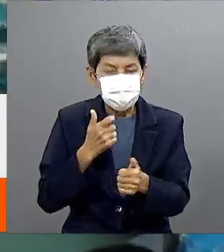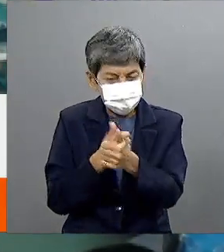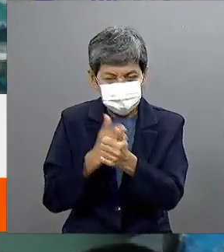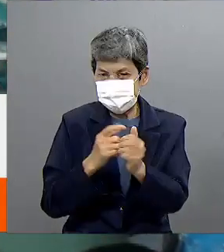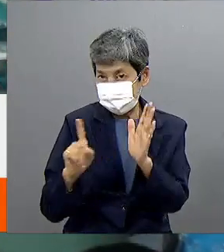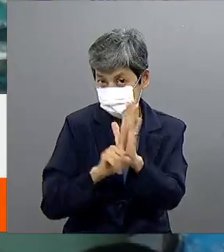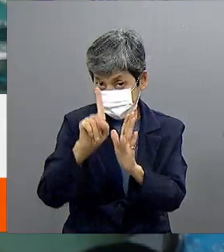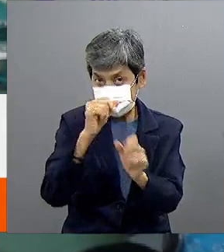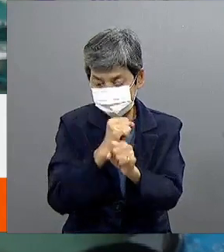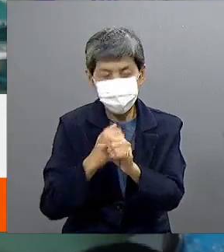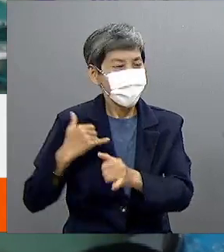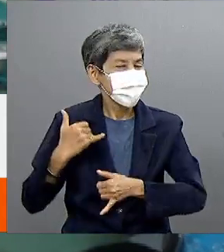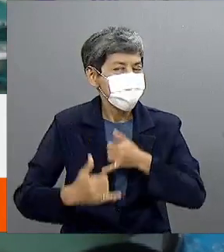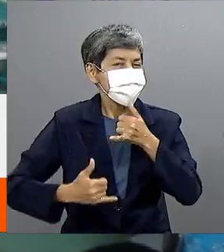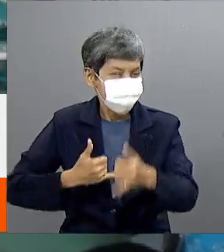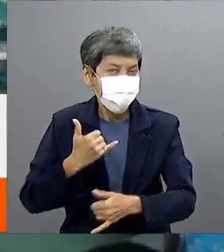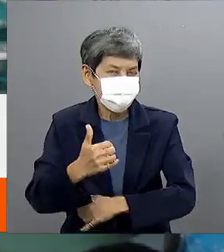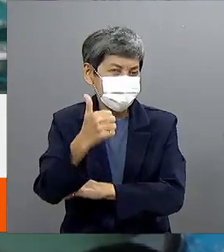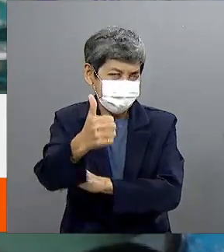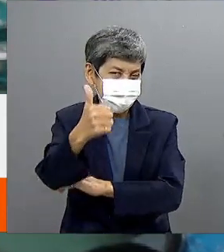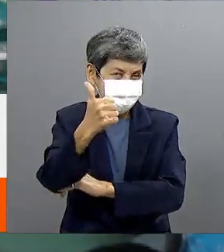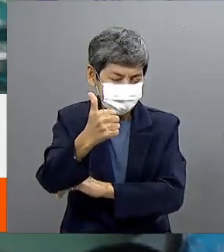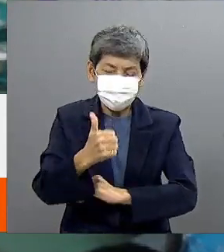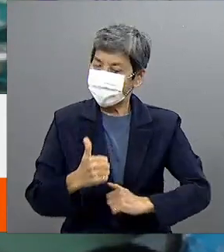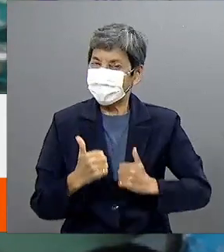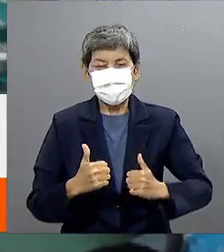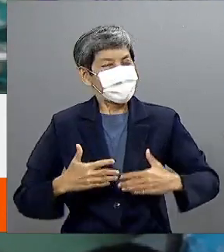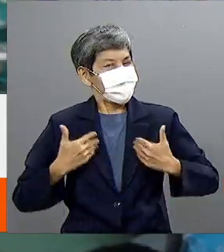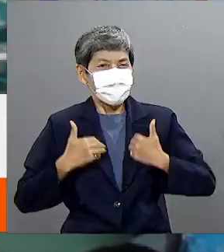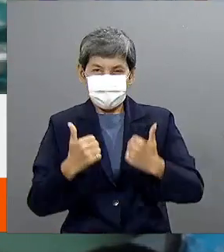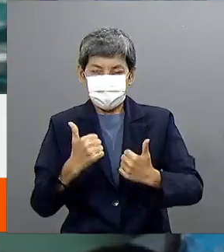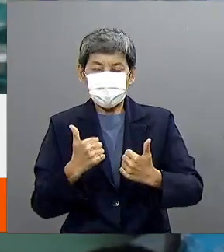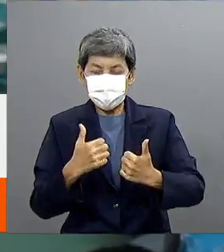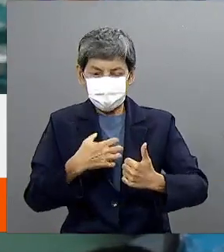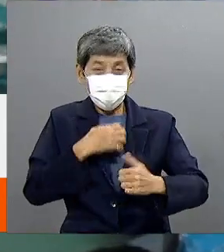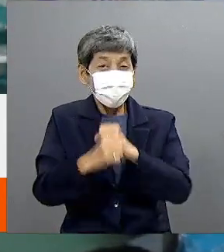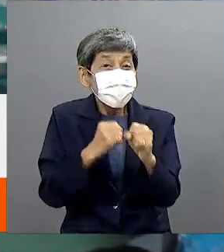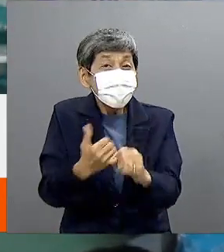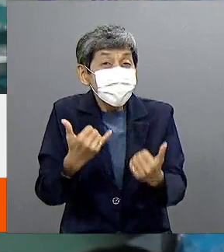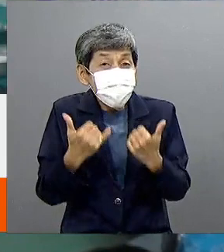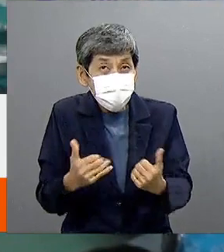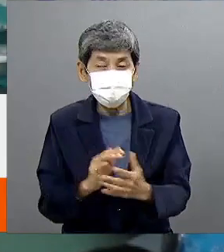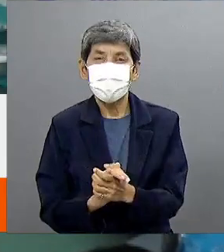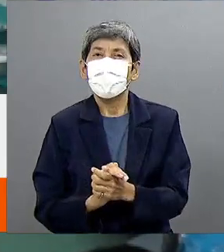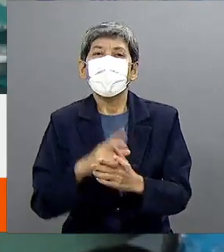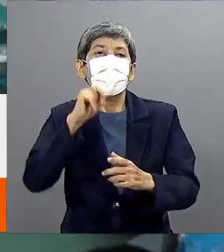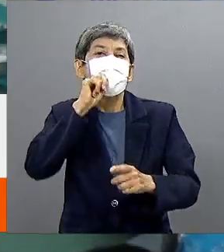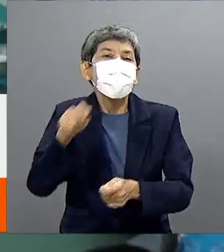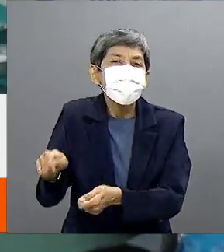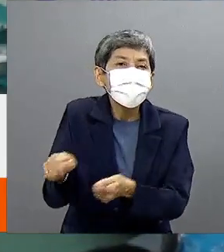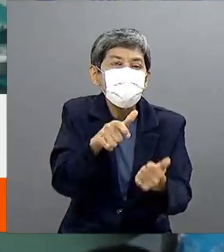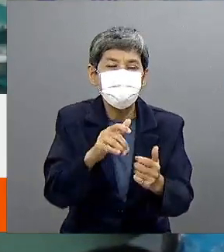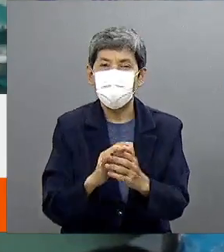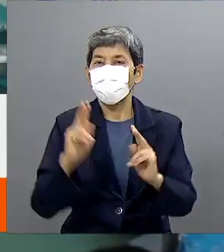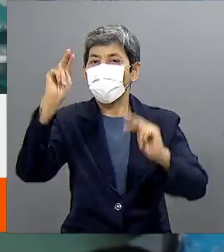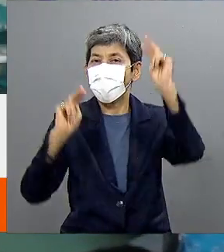างเนืองแน่นนะครับก็เป็นนิมิตหมายที่ดีว่าปีนี้เทศกาลสงกรานต์ของนครสวรรค์ก็จะเกิ